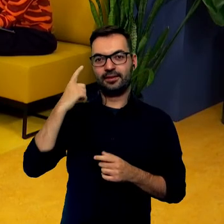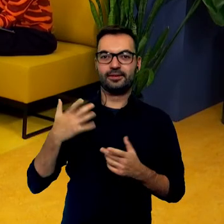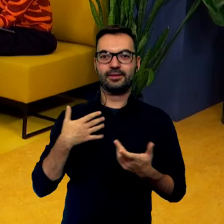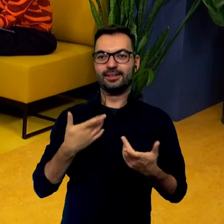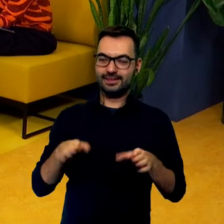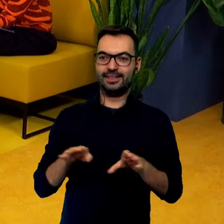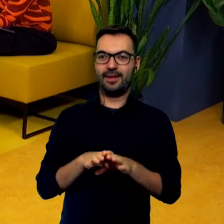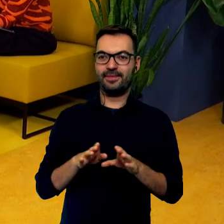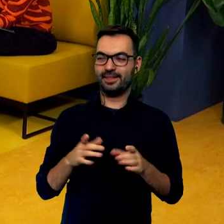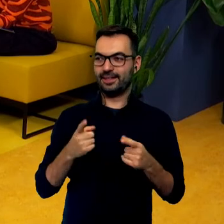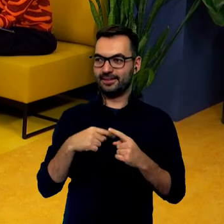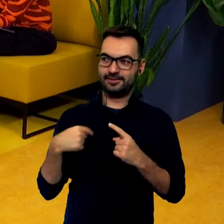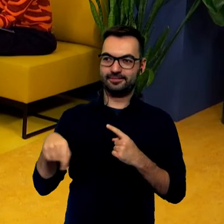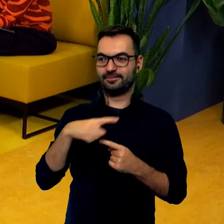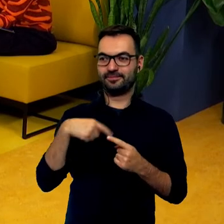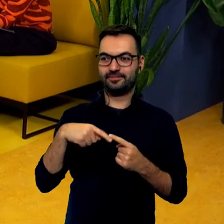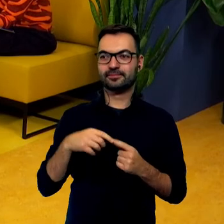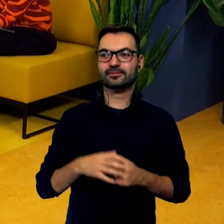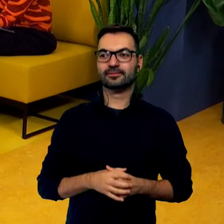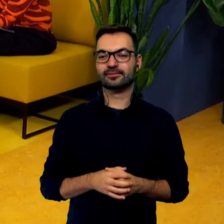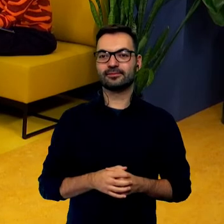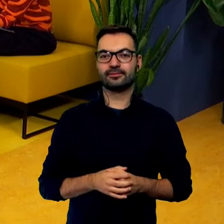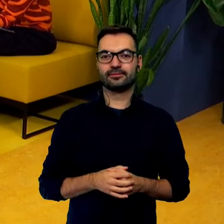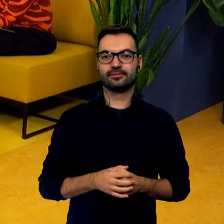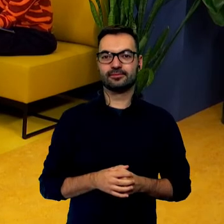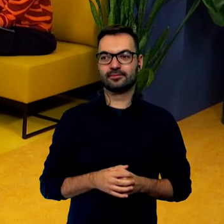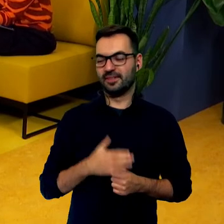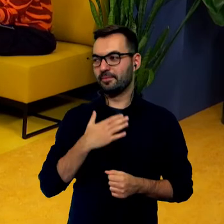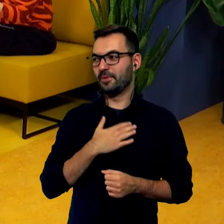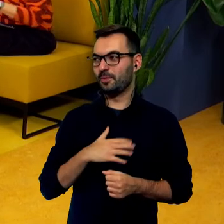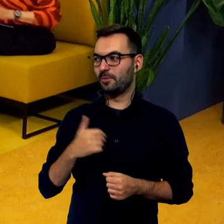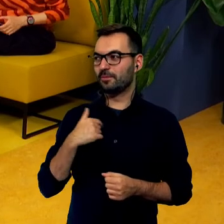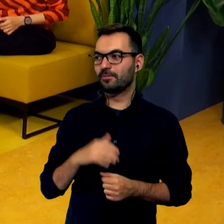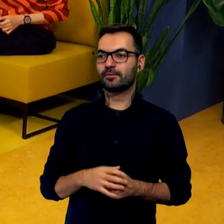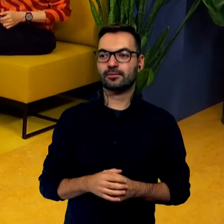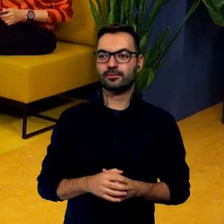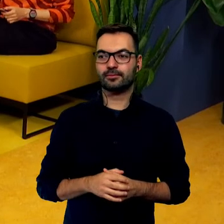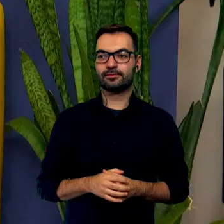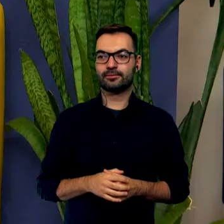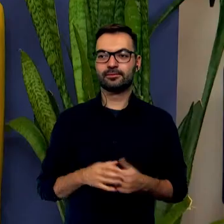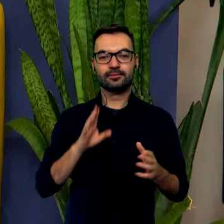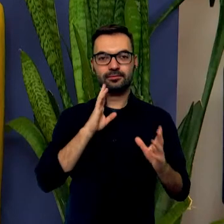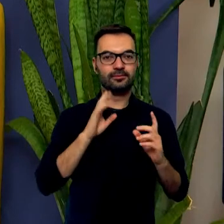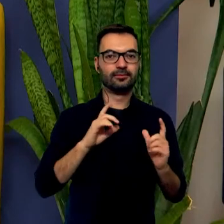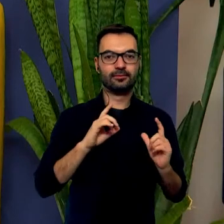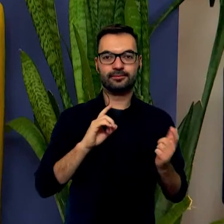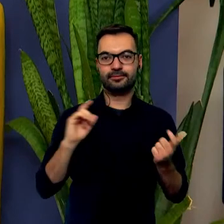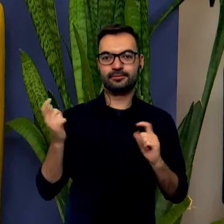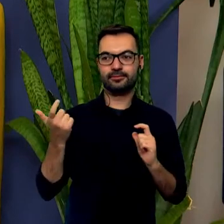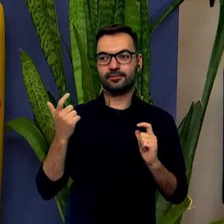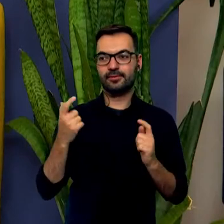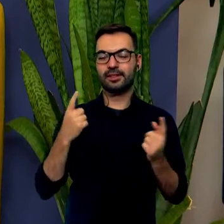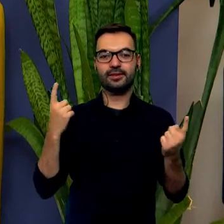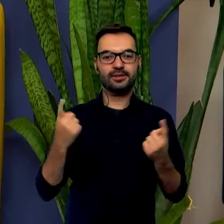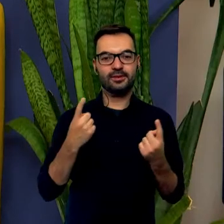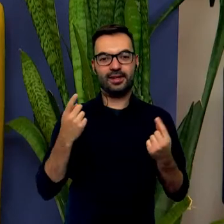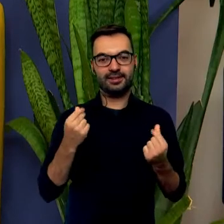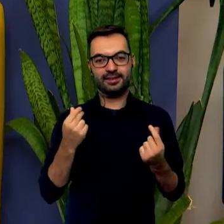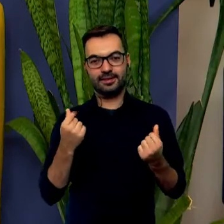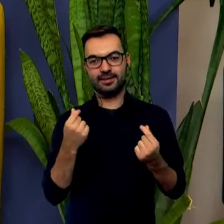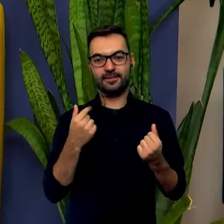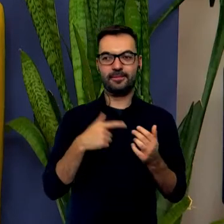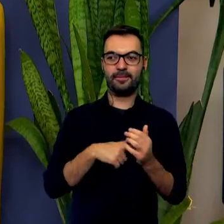zamyka, koło się obraca, więc to takie miłe. Takie przypadki, które mają w sobie coś